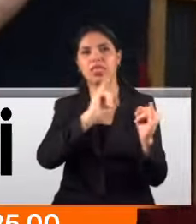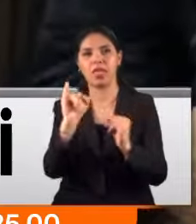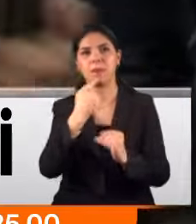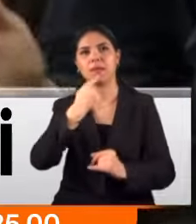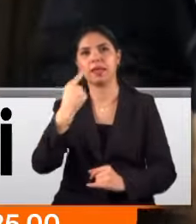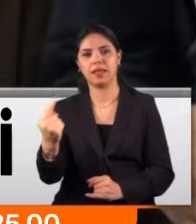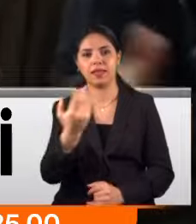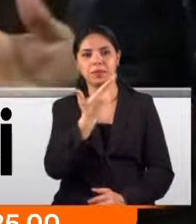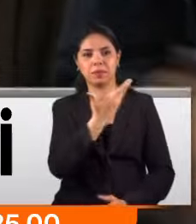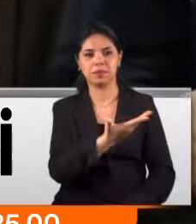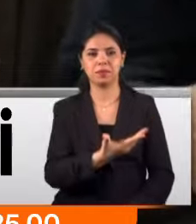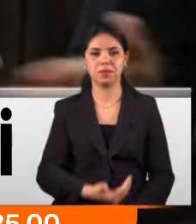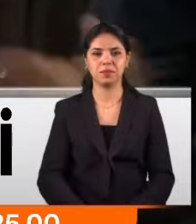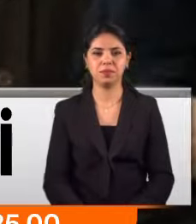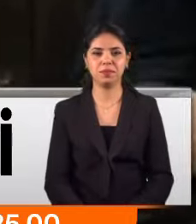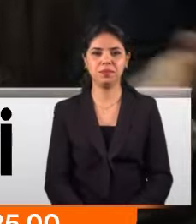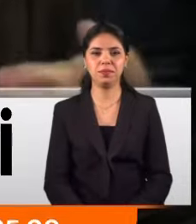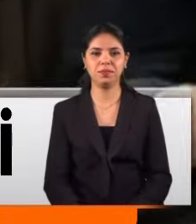gösterdi.